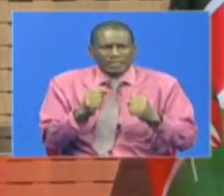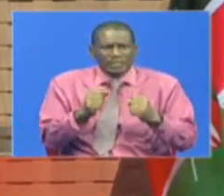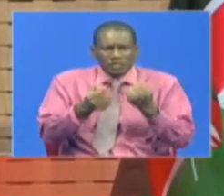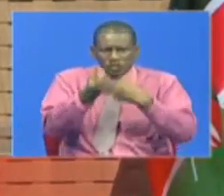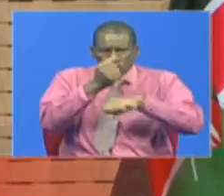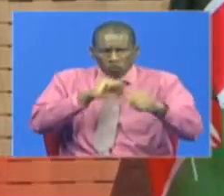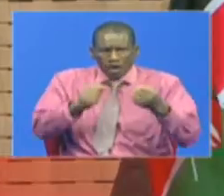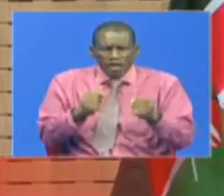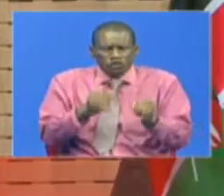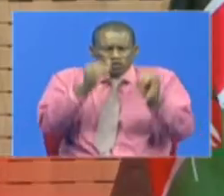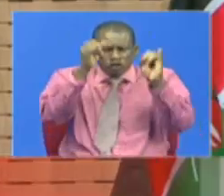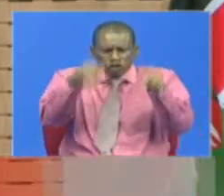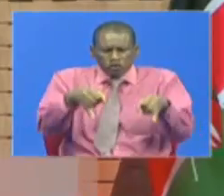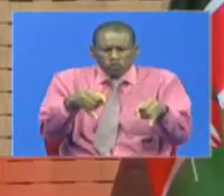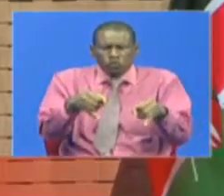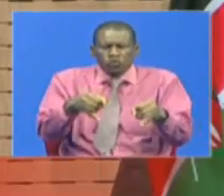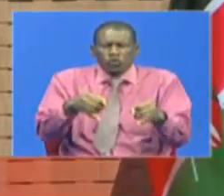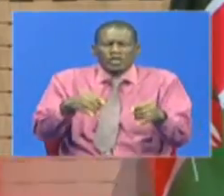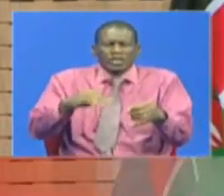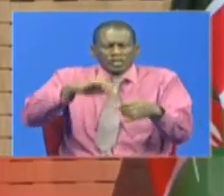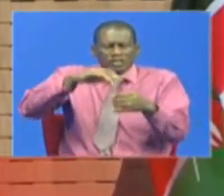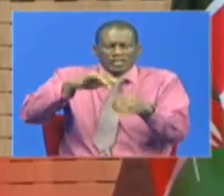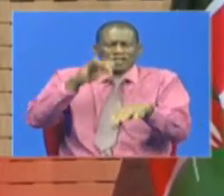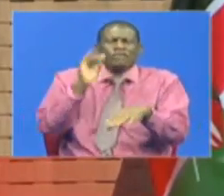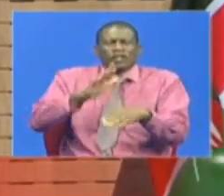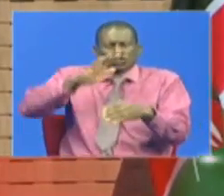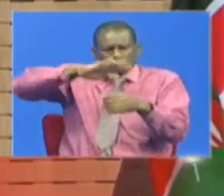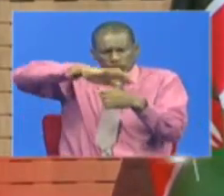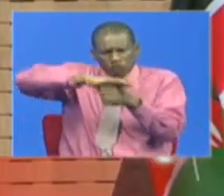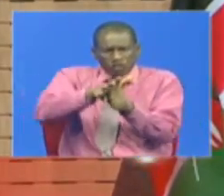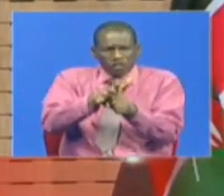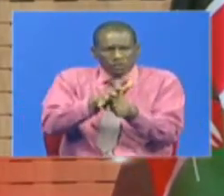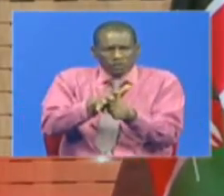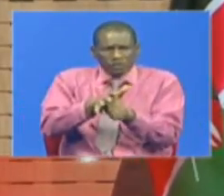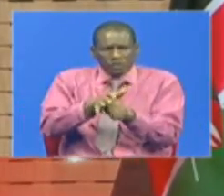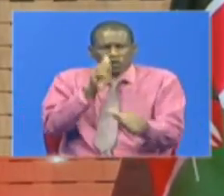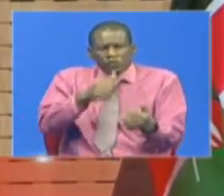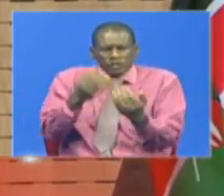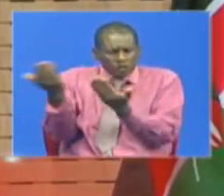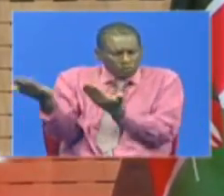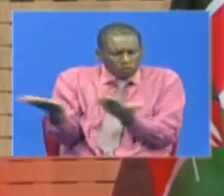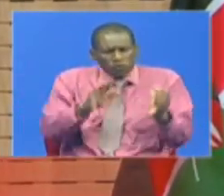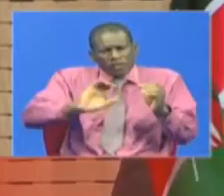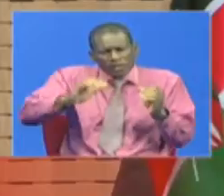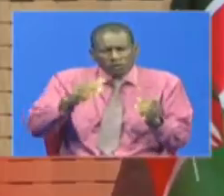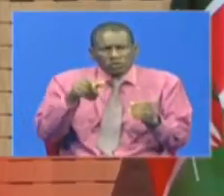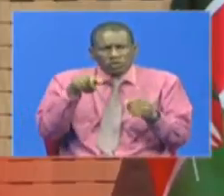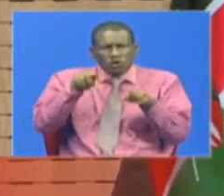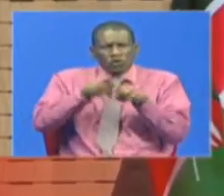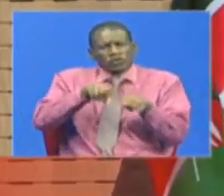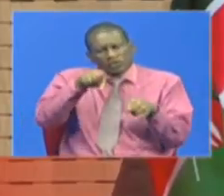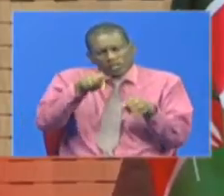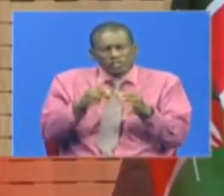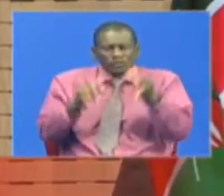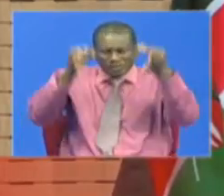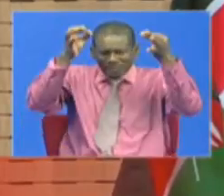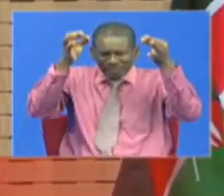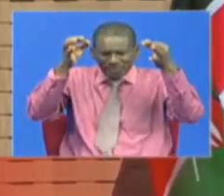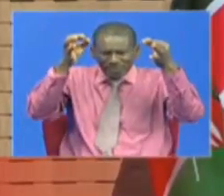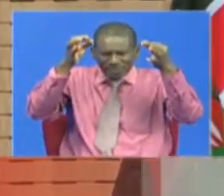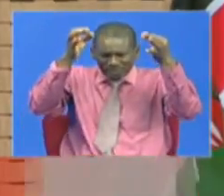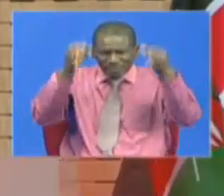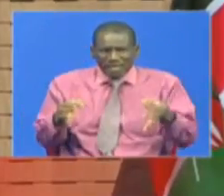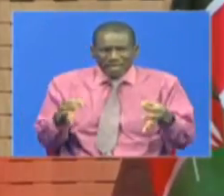to new imported cases of infection will also equally largely determine